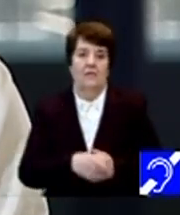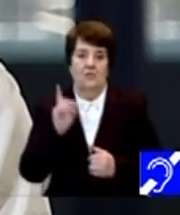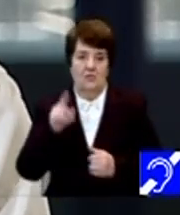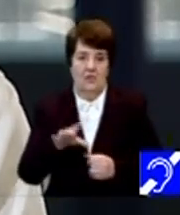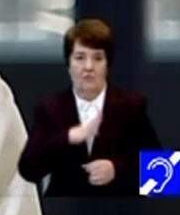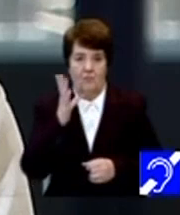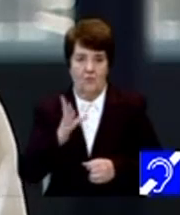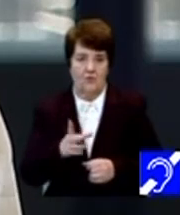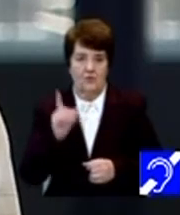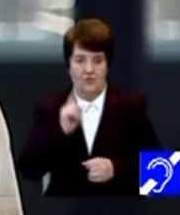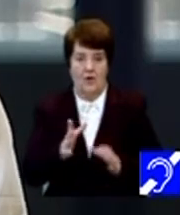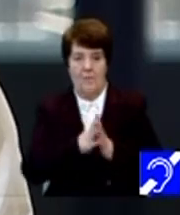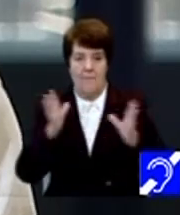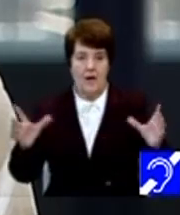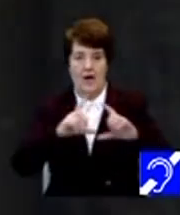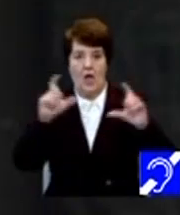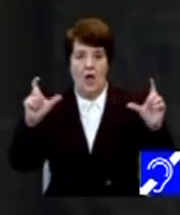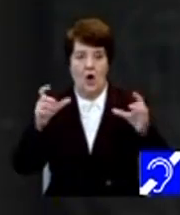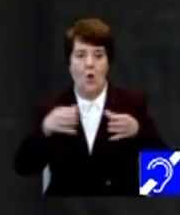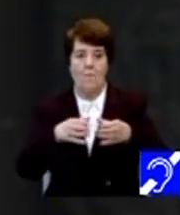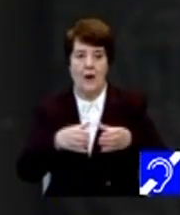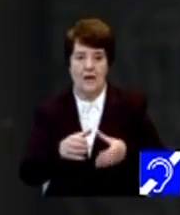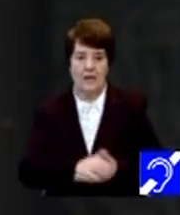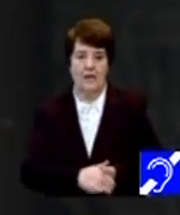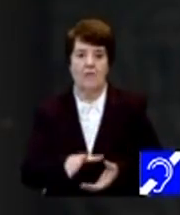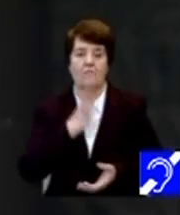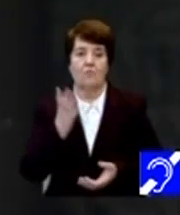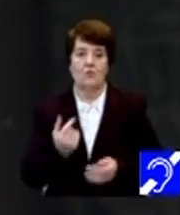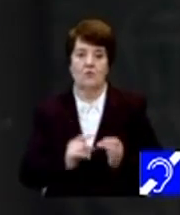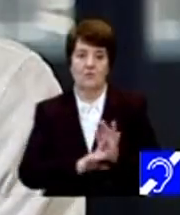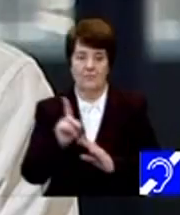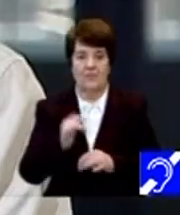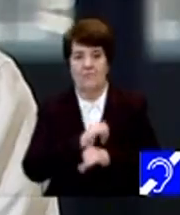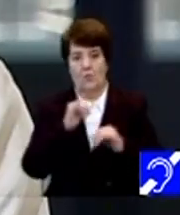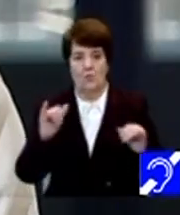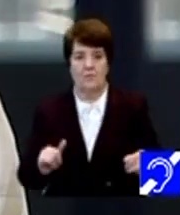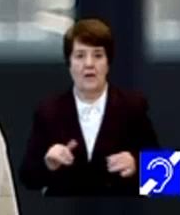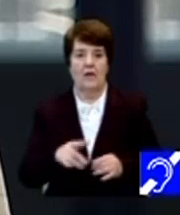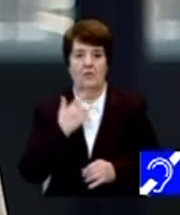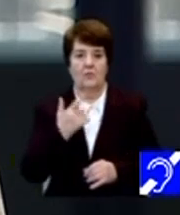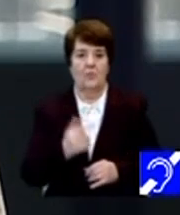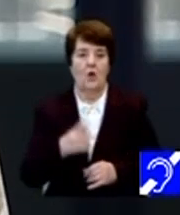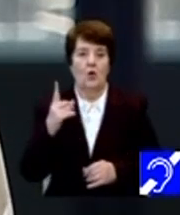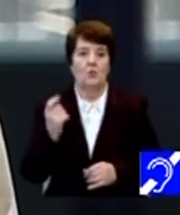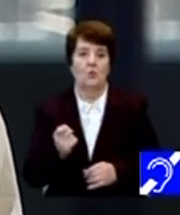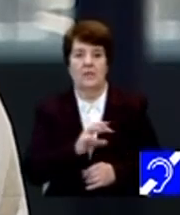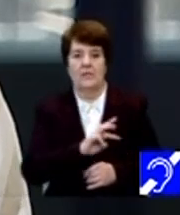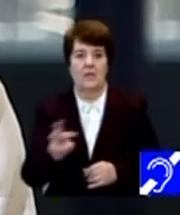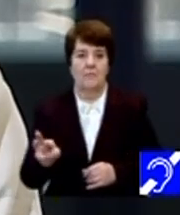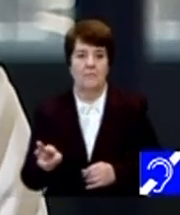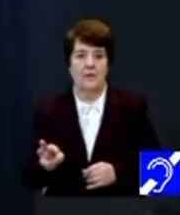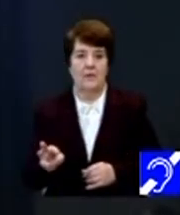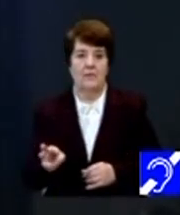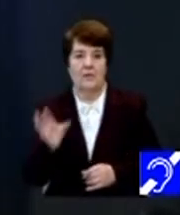Și aia a fost, probabil, cea mai mare companie cu care am colaborat. Multe proiecte le-am luat de mici și le-am crescut mari. Și acum au sute de mii